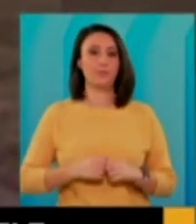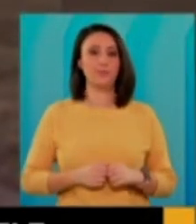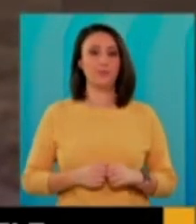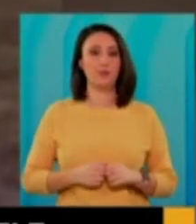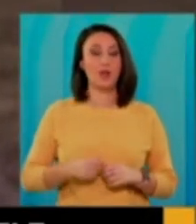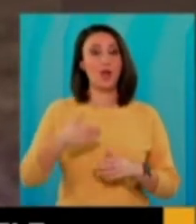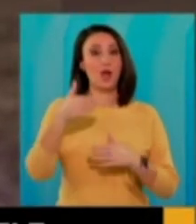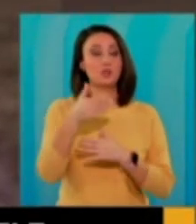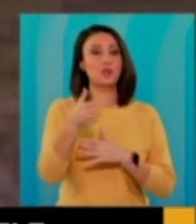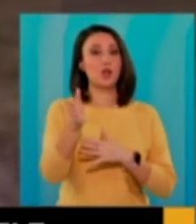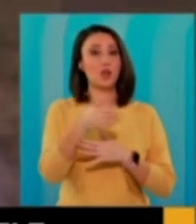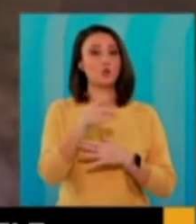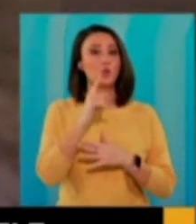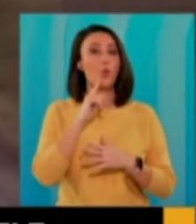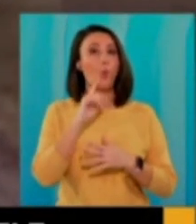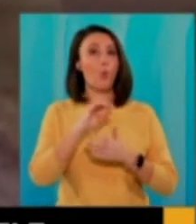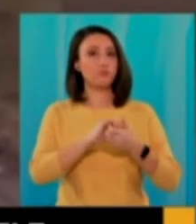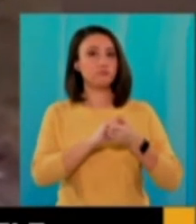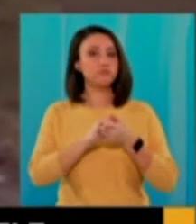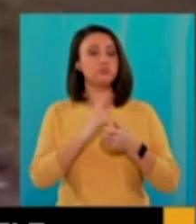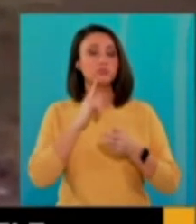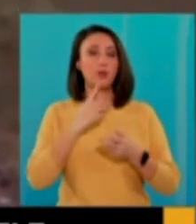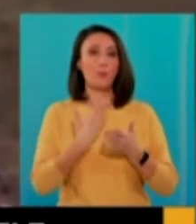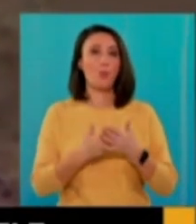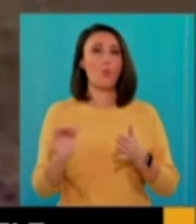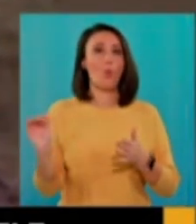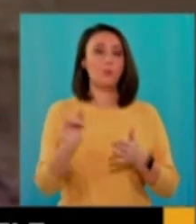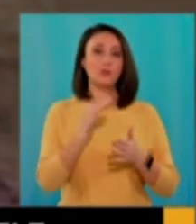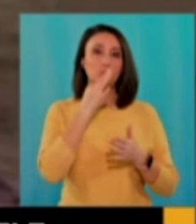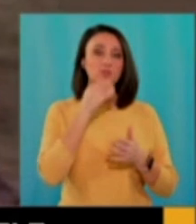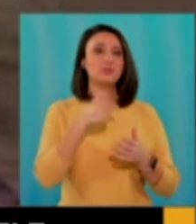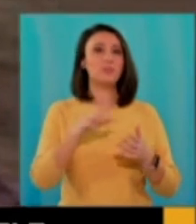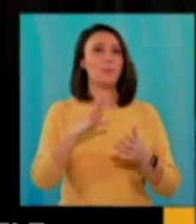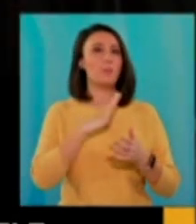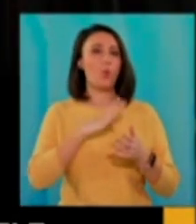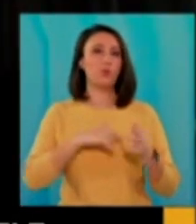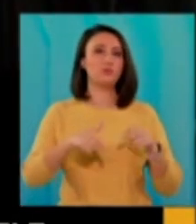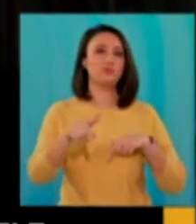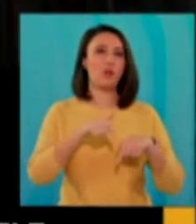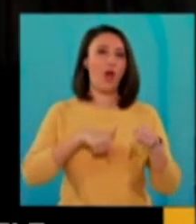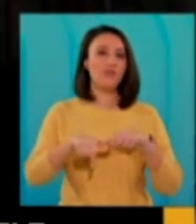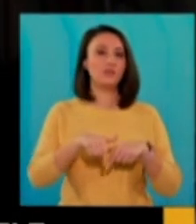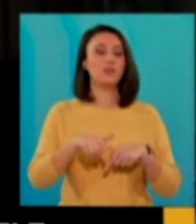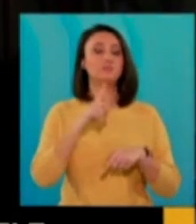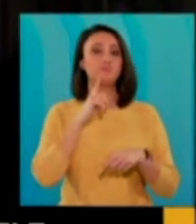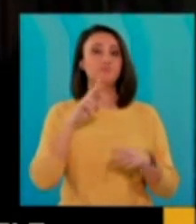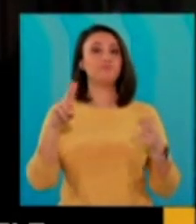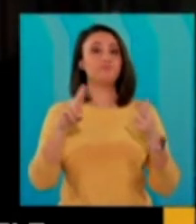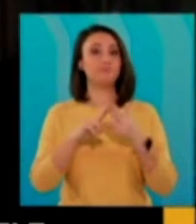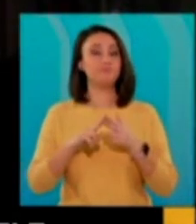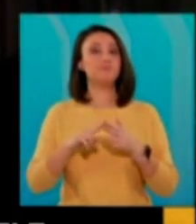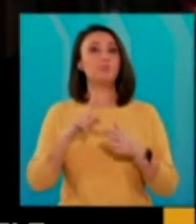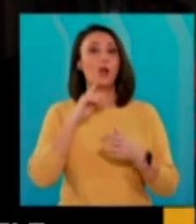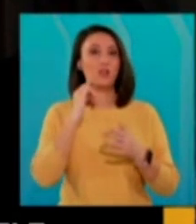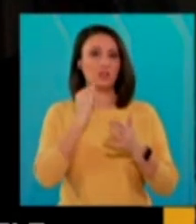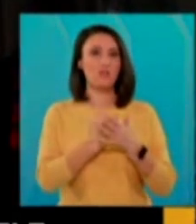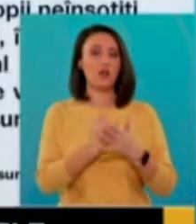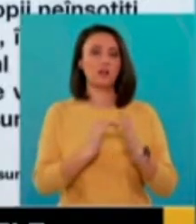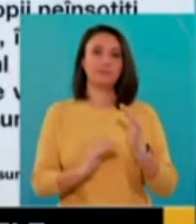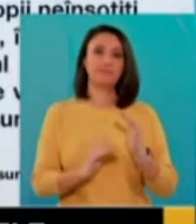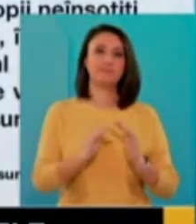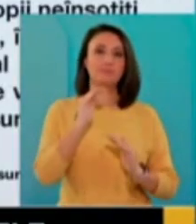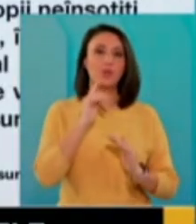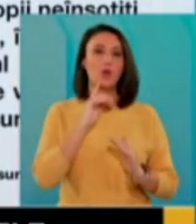Totodată, Agenția Națiunilor Unite pentru Copii a transmis că riscurile de trafic de persoane și exploatare cu care se confruntă sunt reale și în